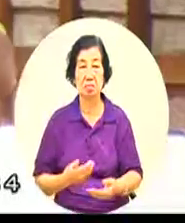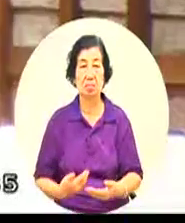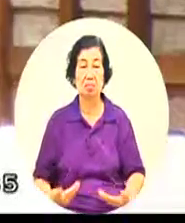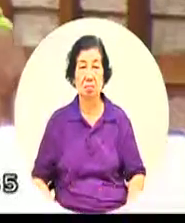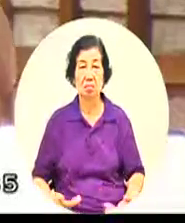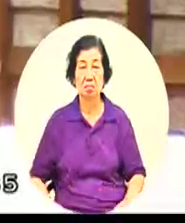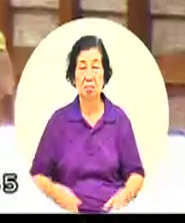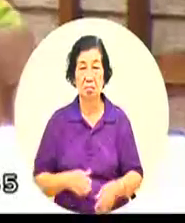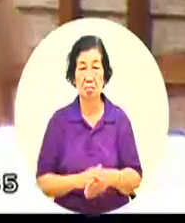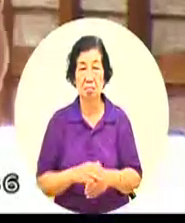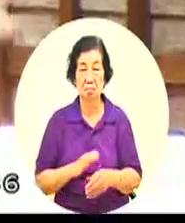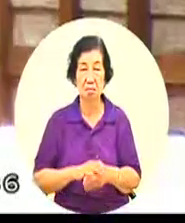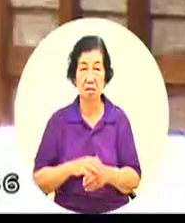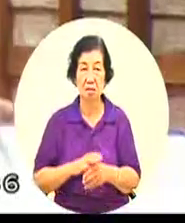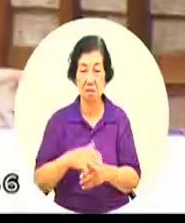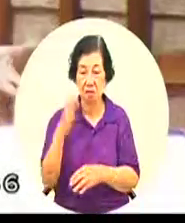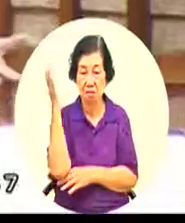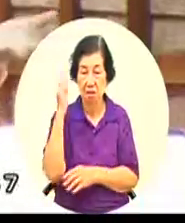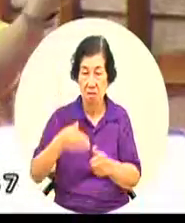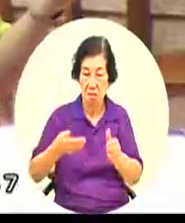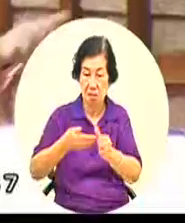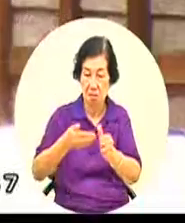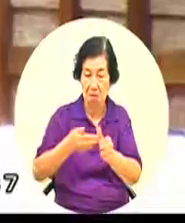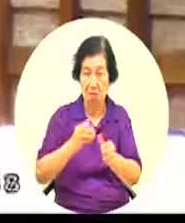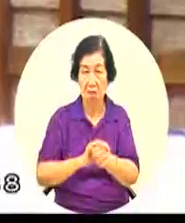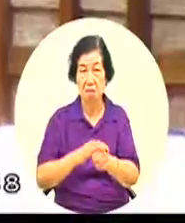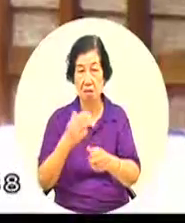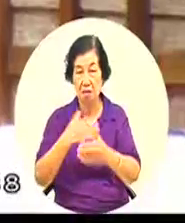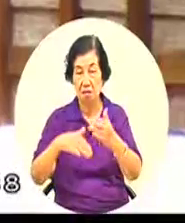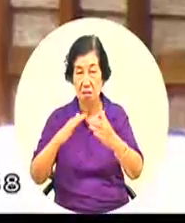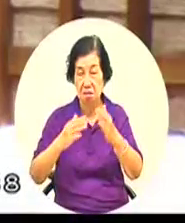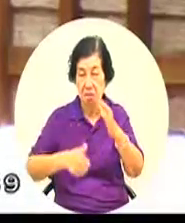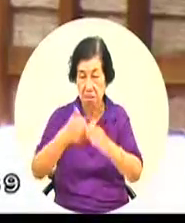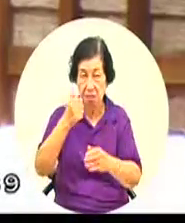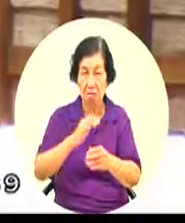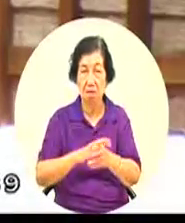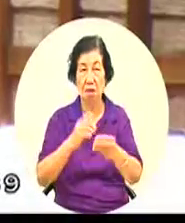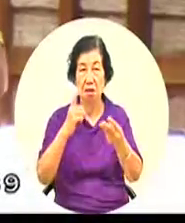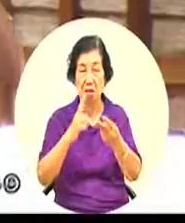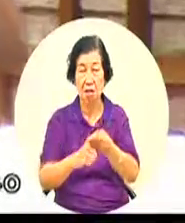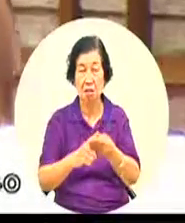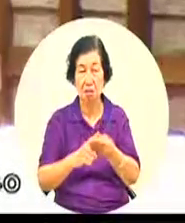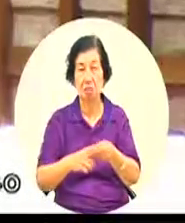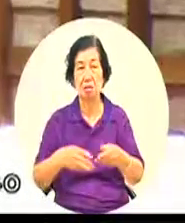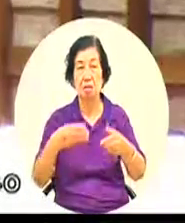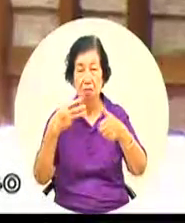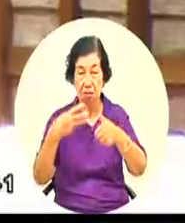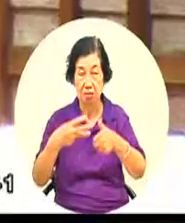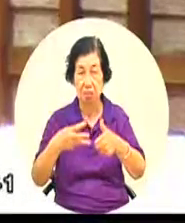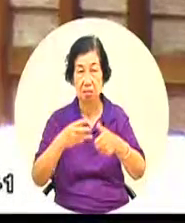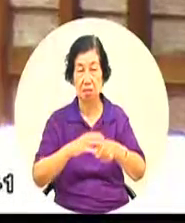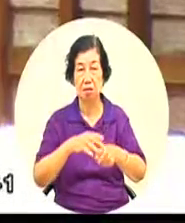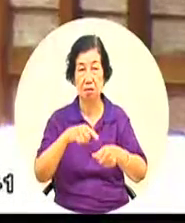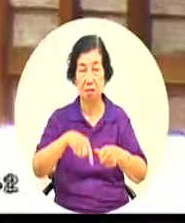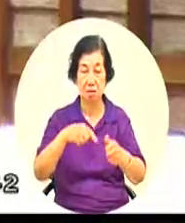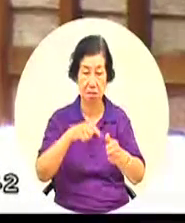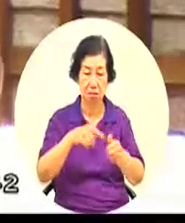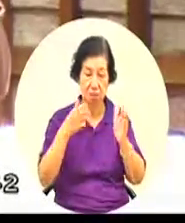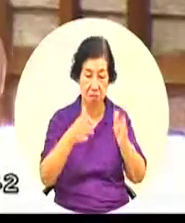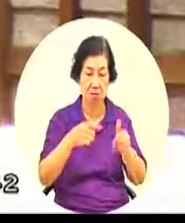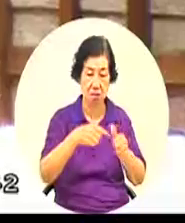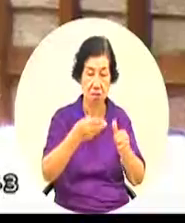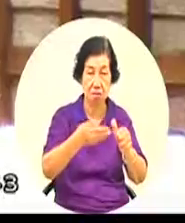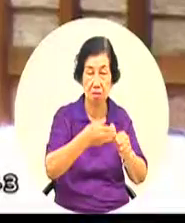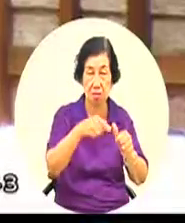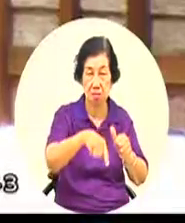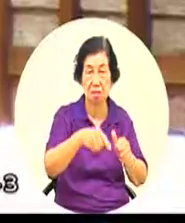任呐、啊，哈、哦，教师考上主任到校长，哦，啊，50岁落来啊，啊，这个是不是伫教育方针方面哈、哦，啊，希望教育方面